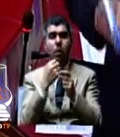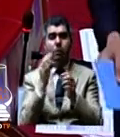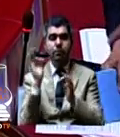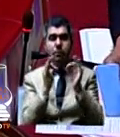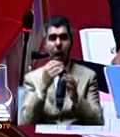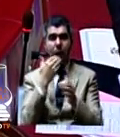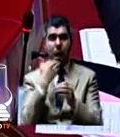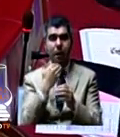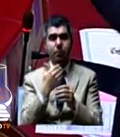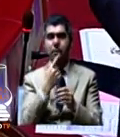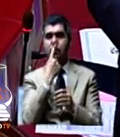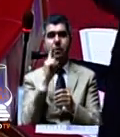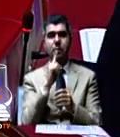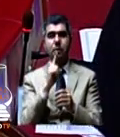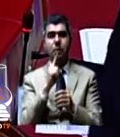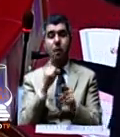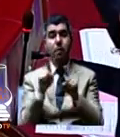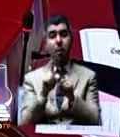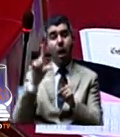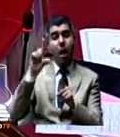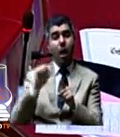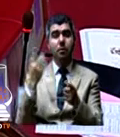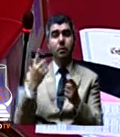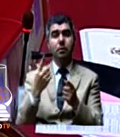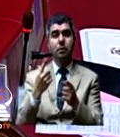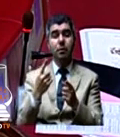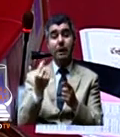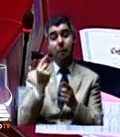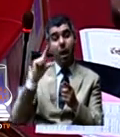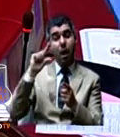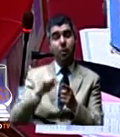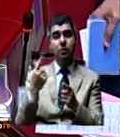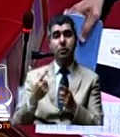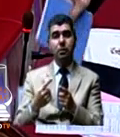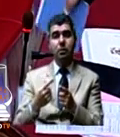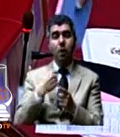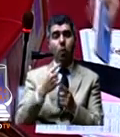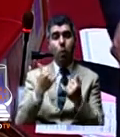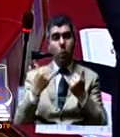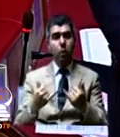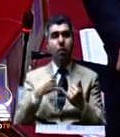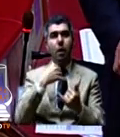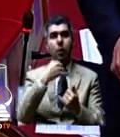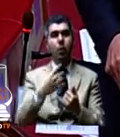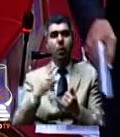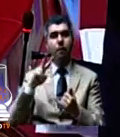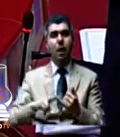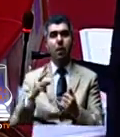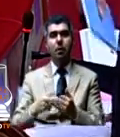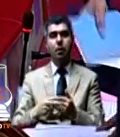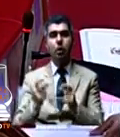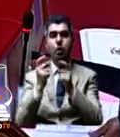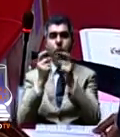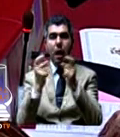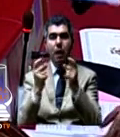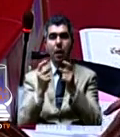شركه بهذه المواصفات وتخفض الاسعار لما دخلهاش للسوق. كنتحداهم اليوم اليوم اليوم. تجي شي